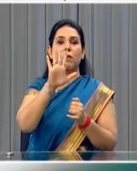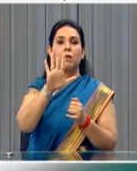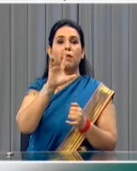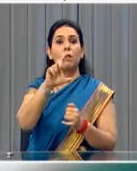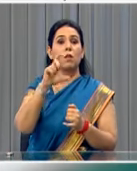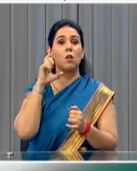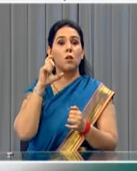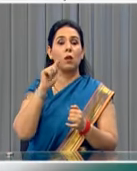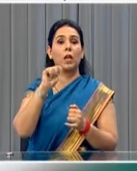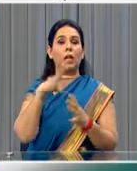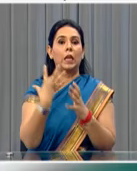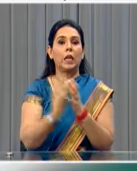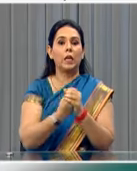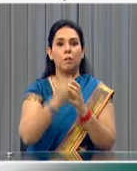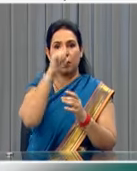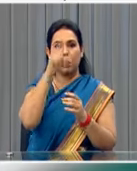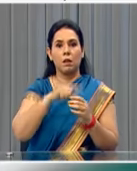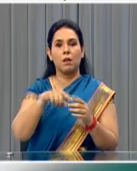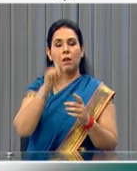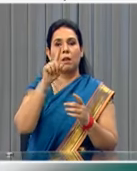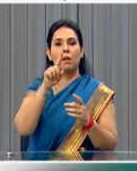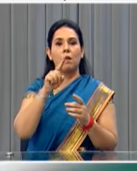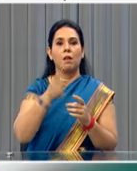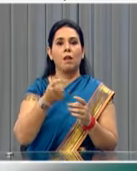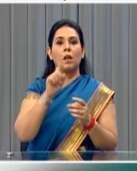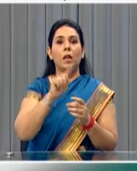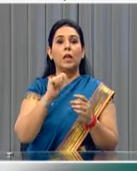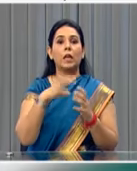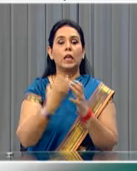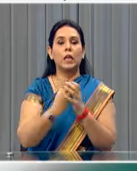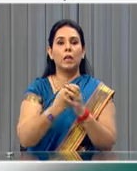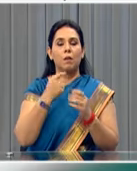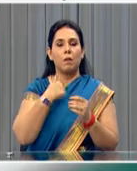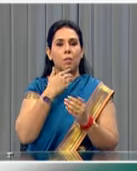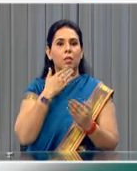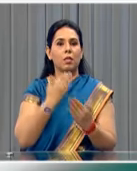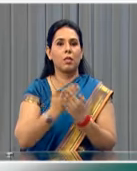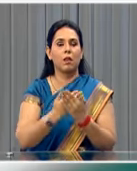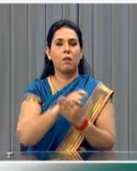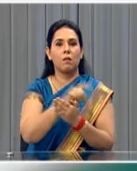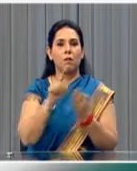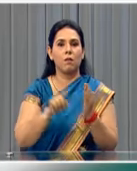टीम इंडिया के कारण है और टीम इंडिया के आभारी है।